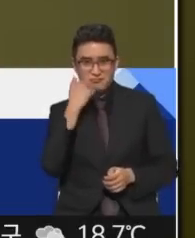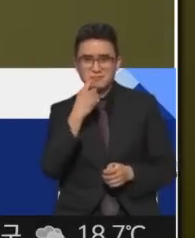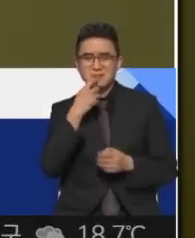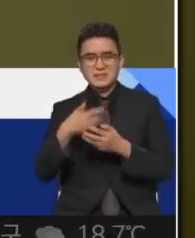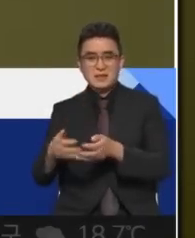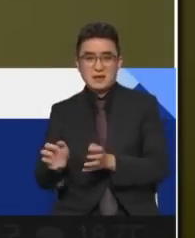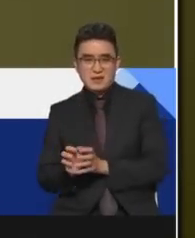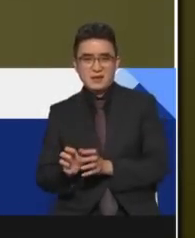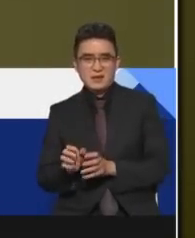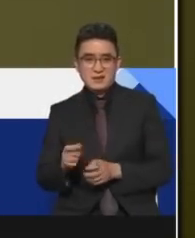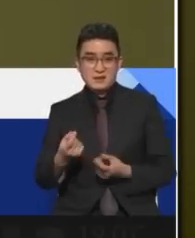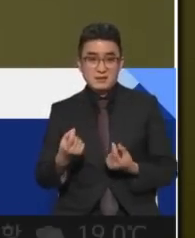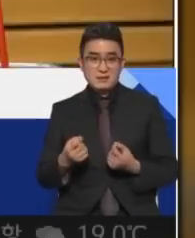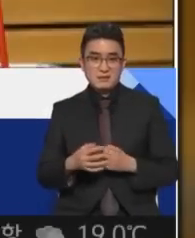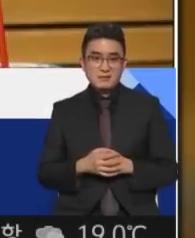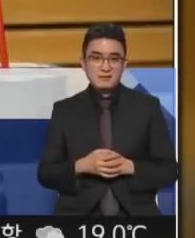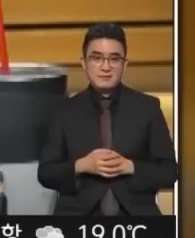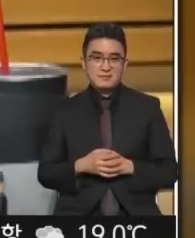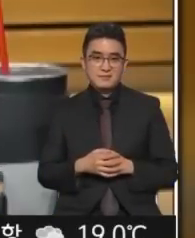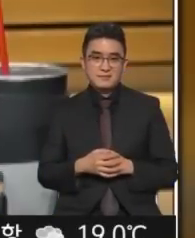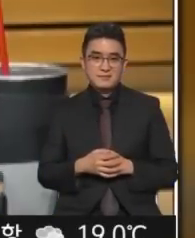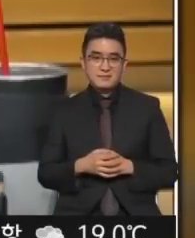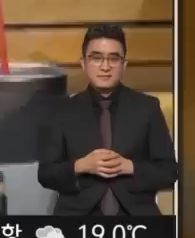누구 보고 그렇게 이야기를 하겠습니까? 이 질문이.